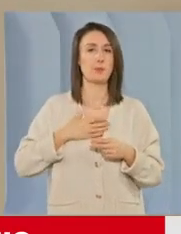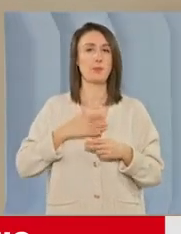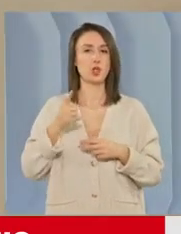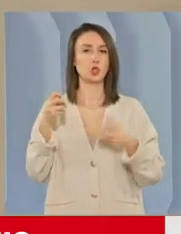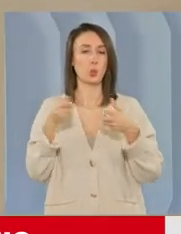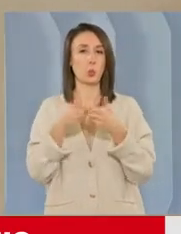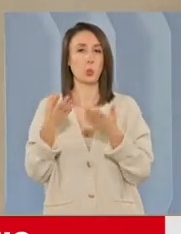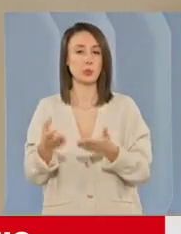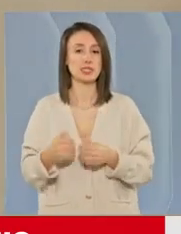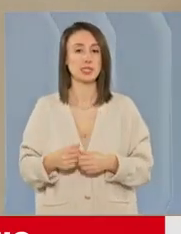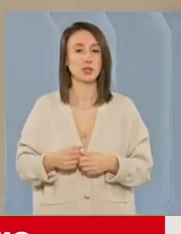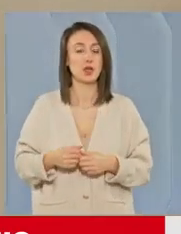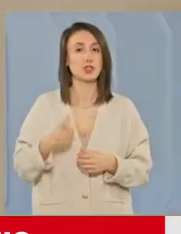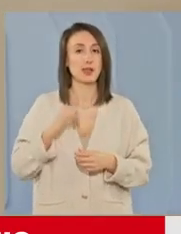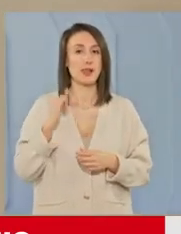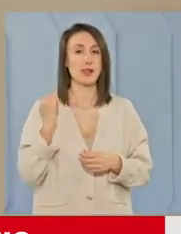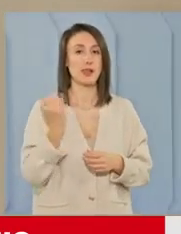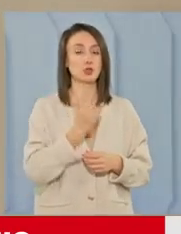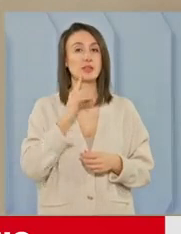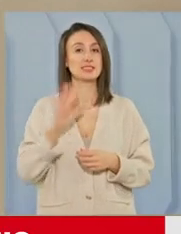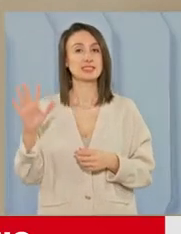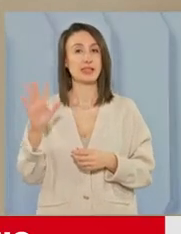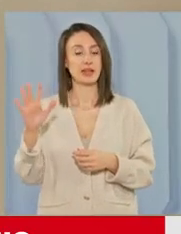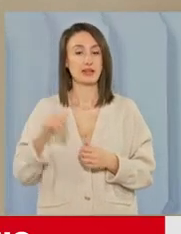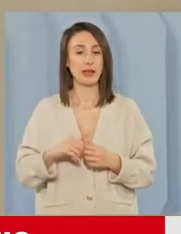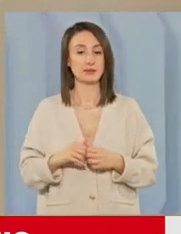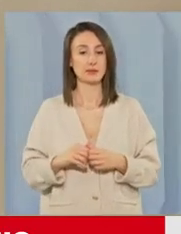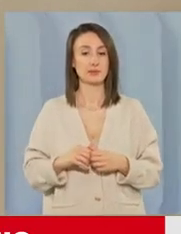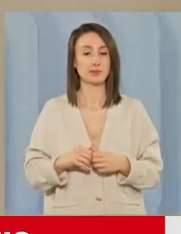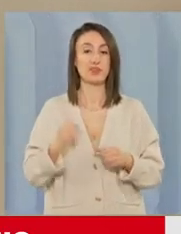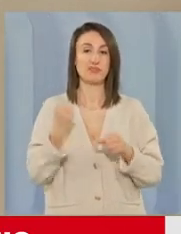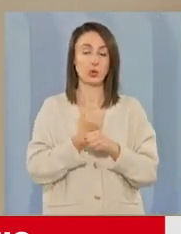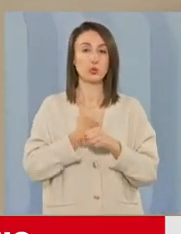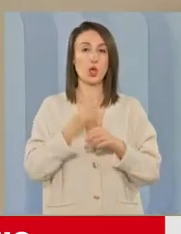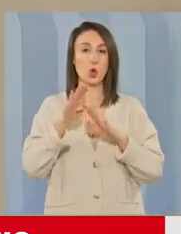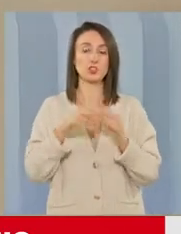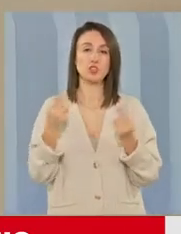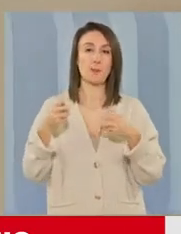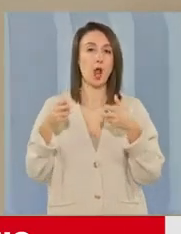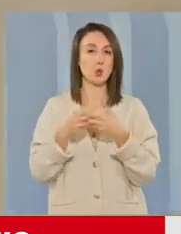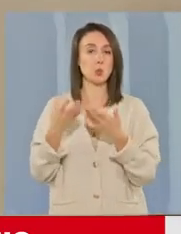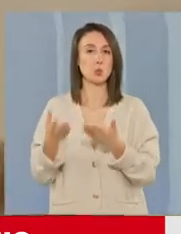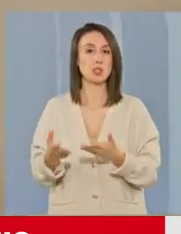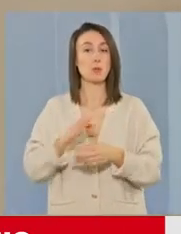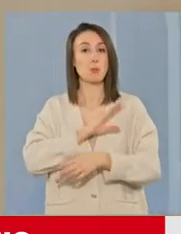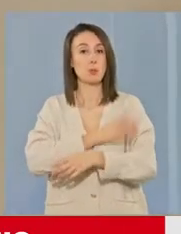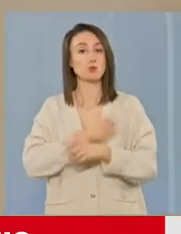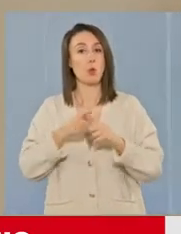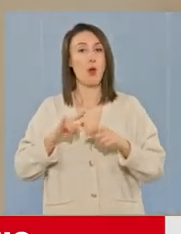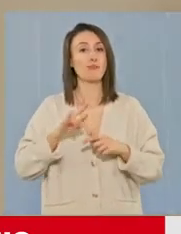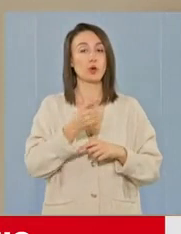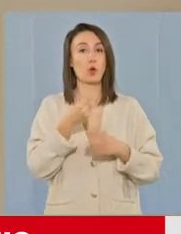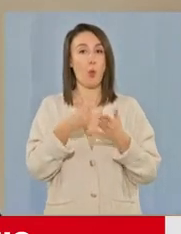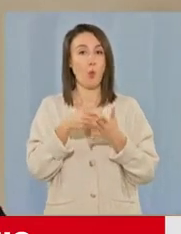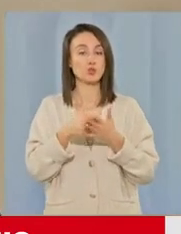lux. Pe lângă aceste călătorii în străinătate, făcute în condițiile cele mai luxoase posibil, cu avioane care costă sute